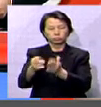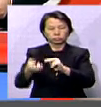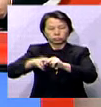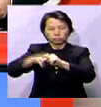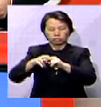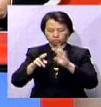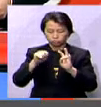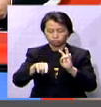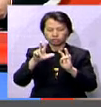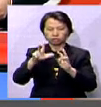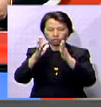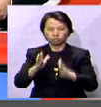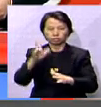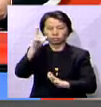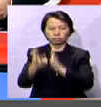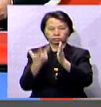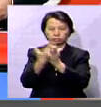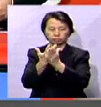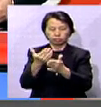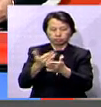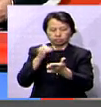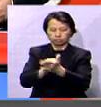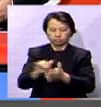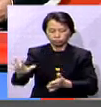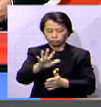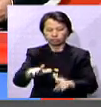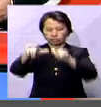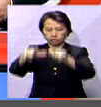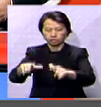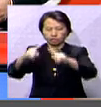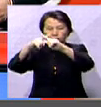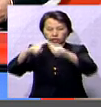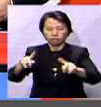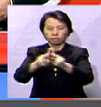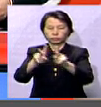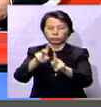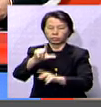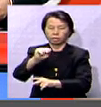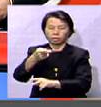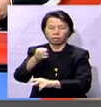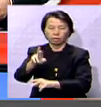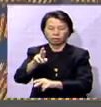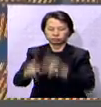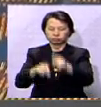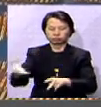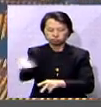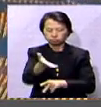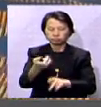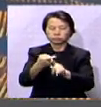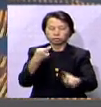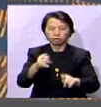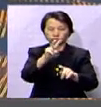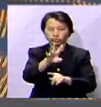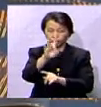berbanding 73 penduduk 3 jam sebelum itu. Kesemua mereka ditempatkan di Dewan Kampung Lahar. Penduduk terjejas terdiri